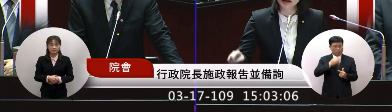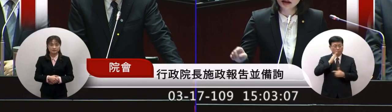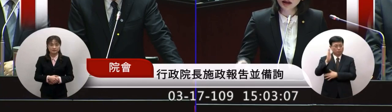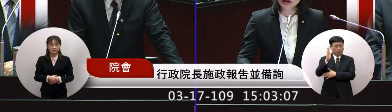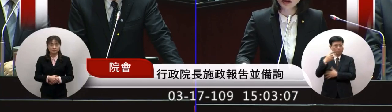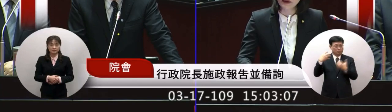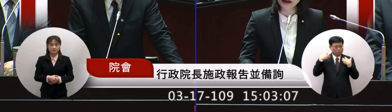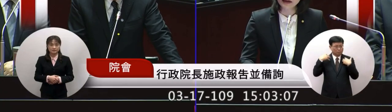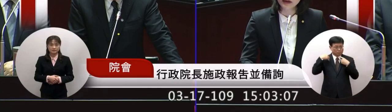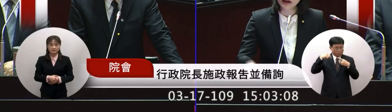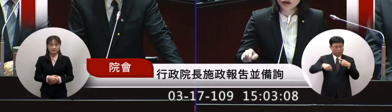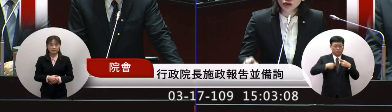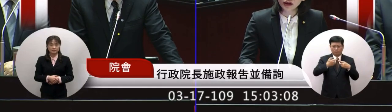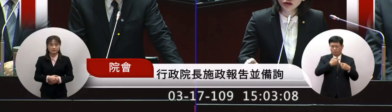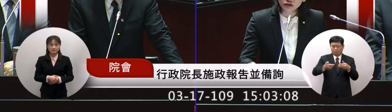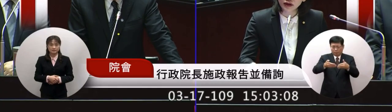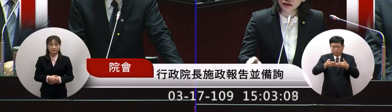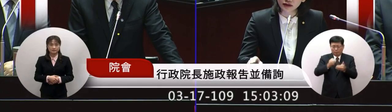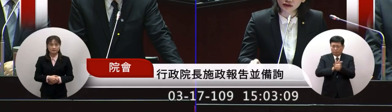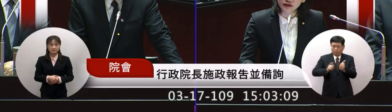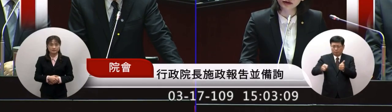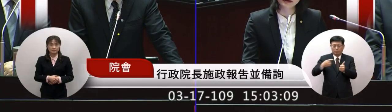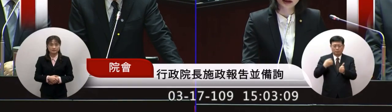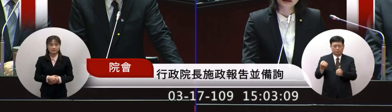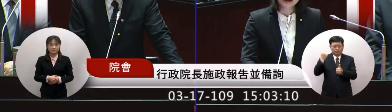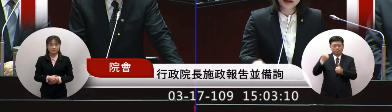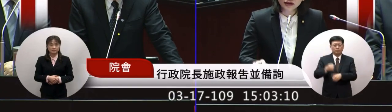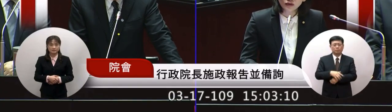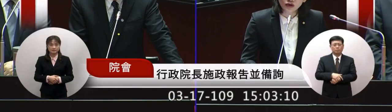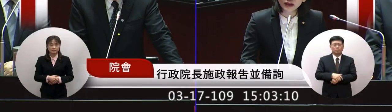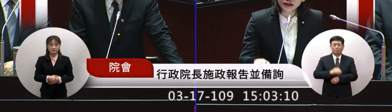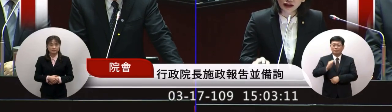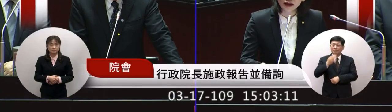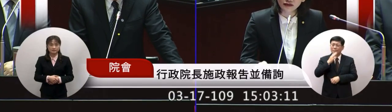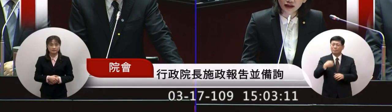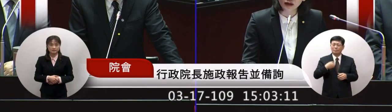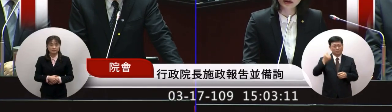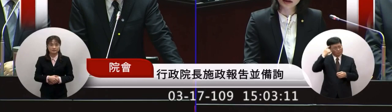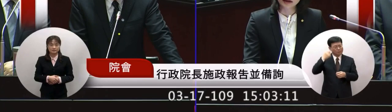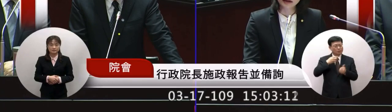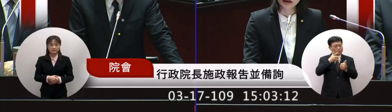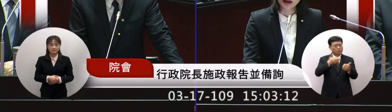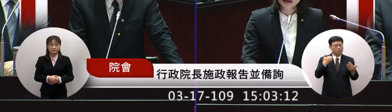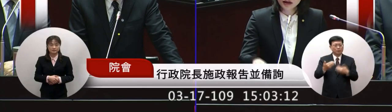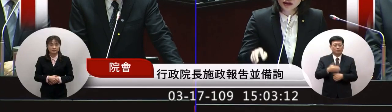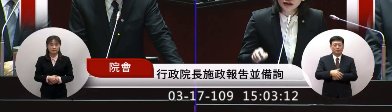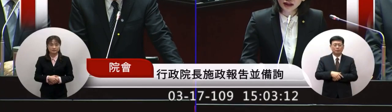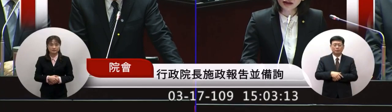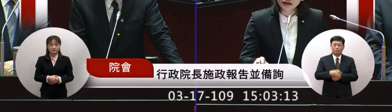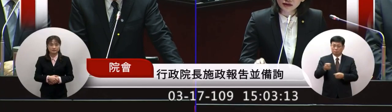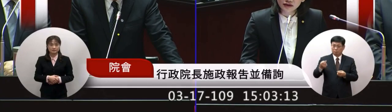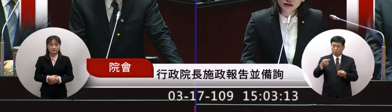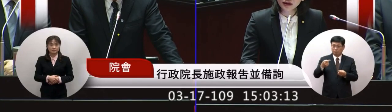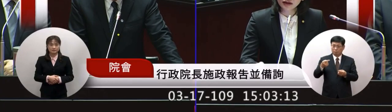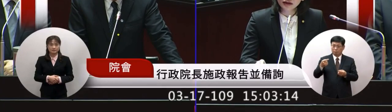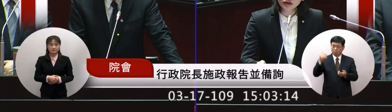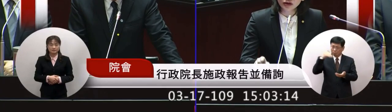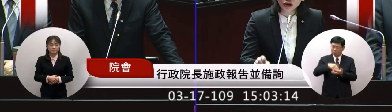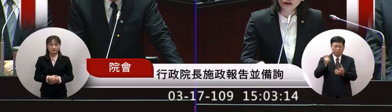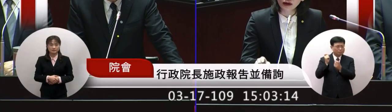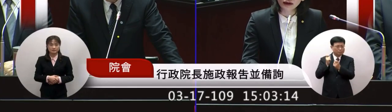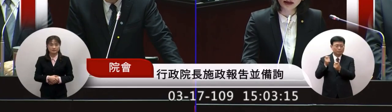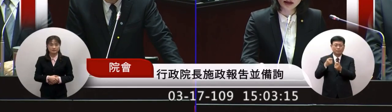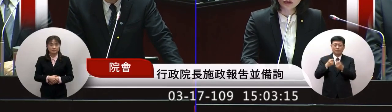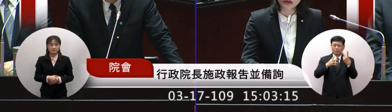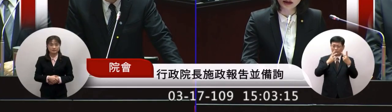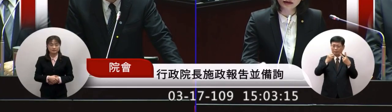一个跷跷板里面最重要的支点，可是我们想要了解的是，这就是